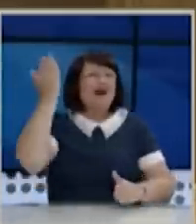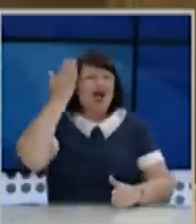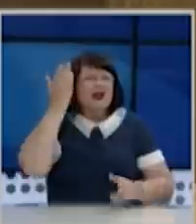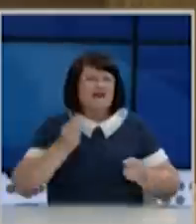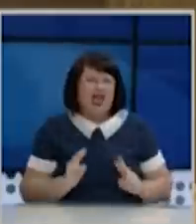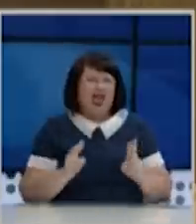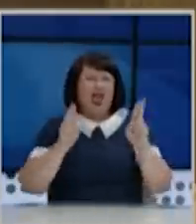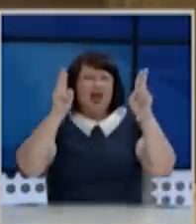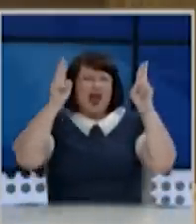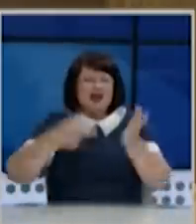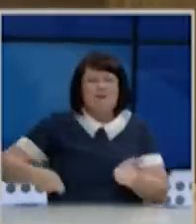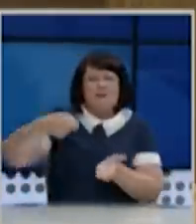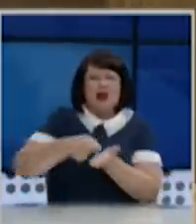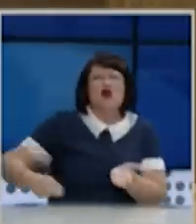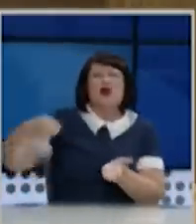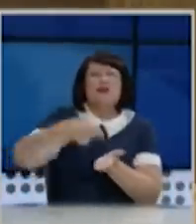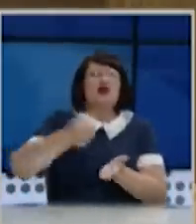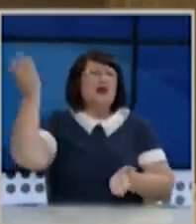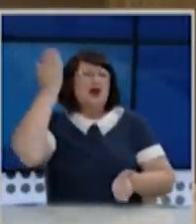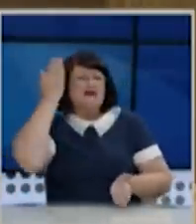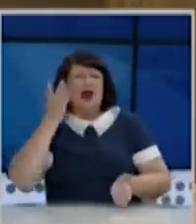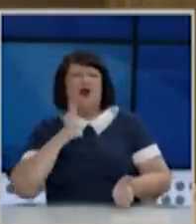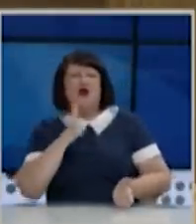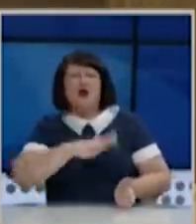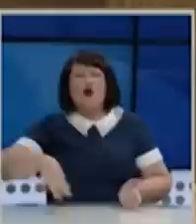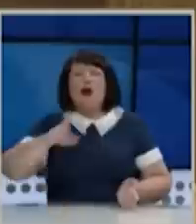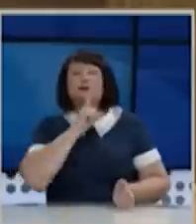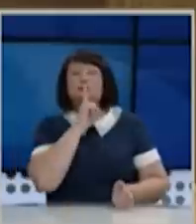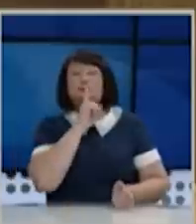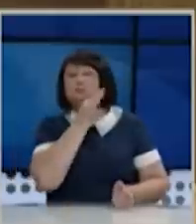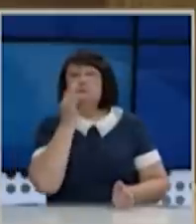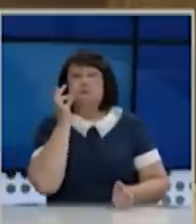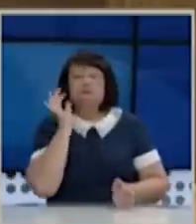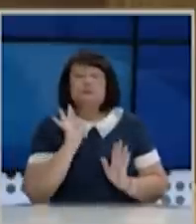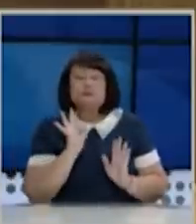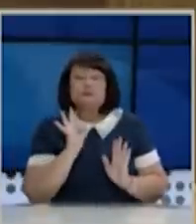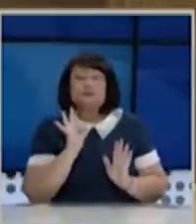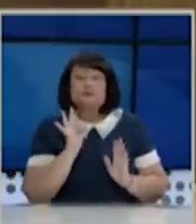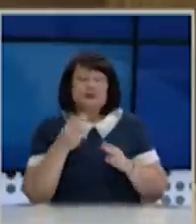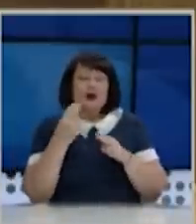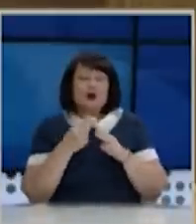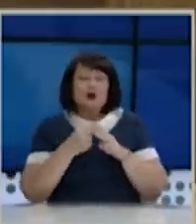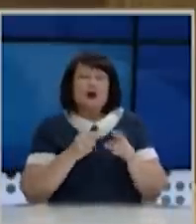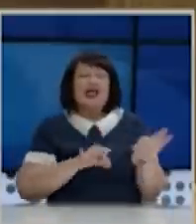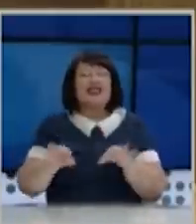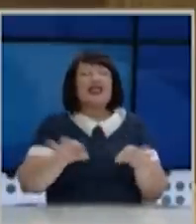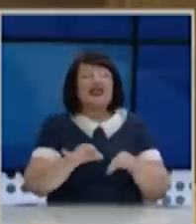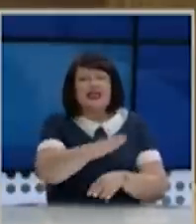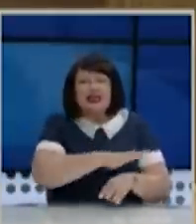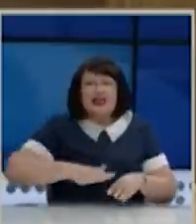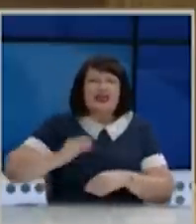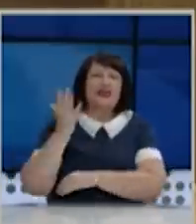μείγμα που χρυσοπληρώνει ο ελληνικός λαός. Δεν βγάζετε άχνα για το γεγονός ότι τεράστιες εκτάσεις δασών